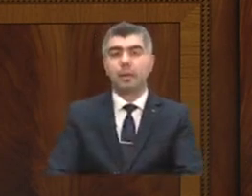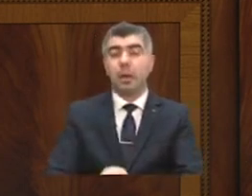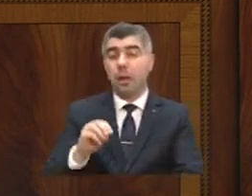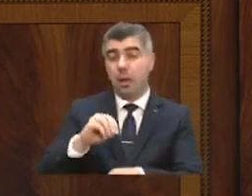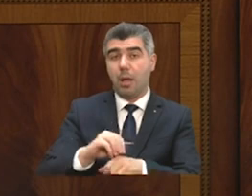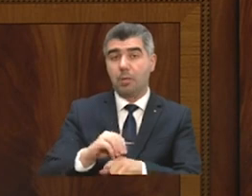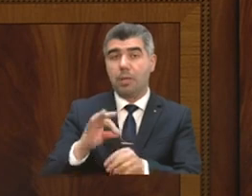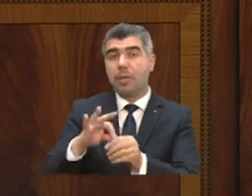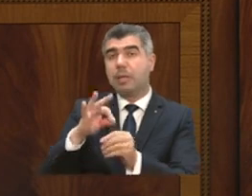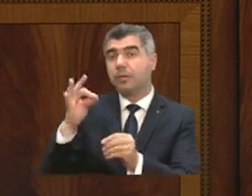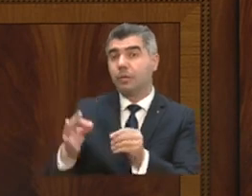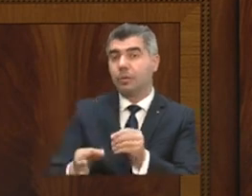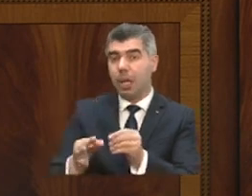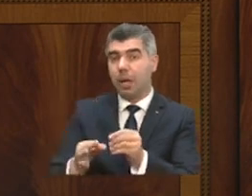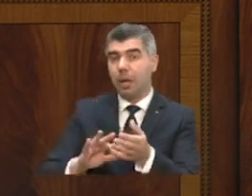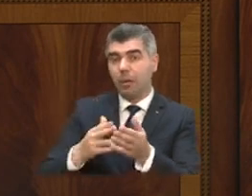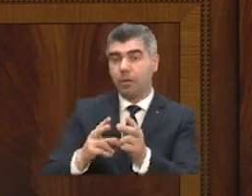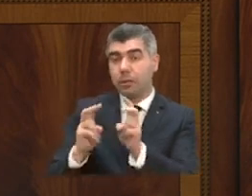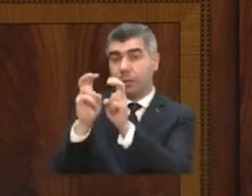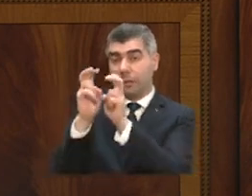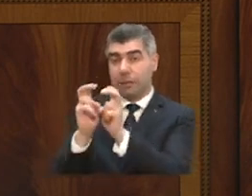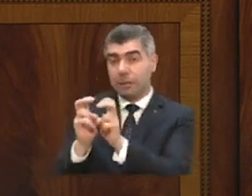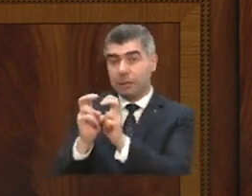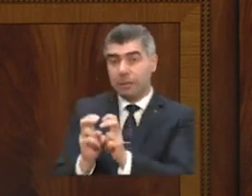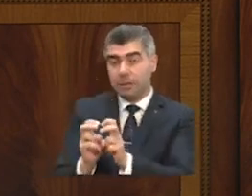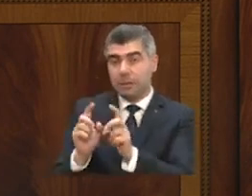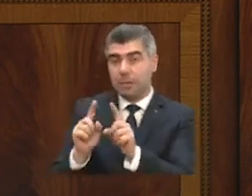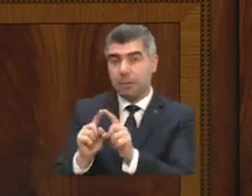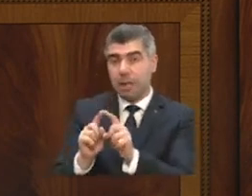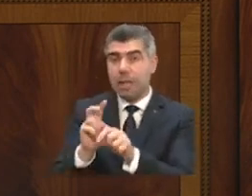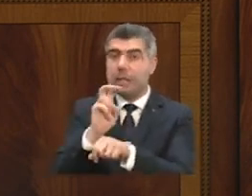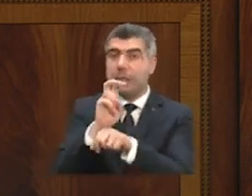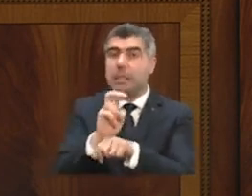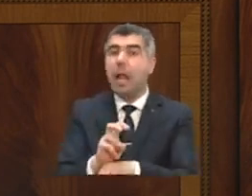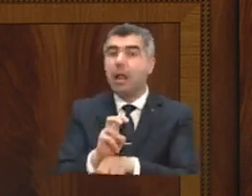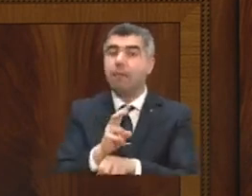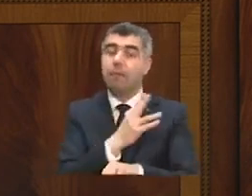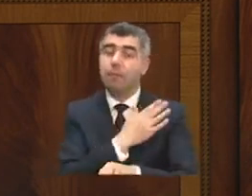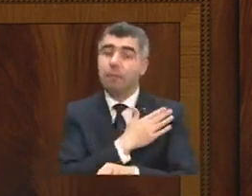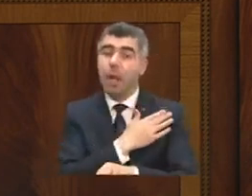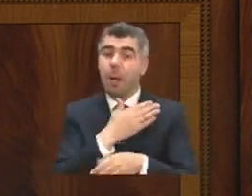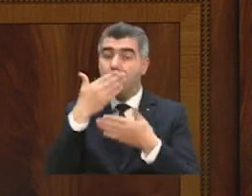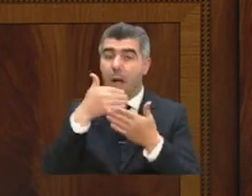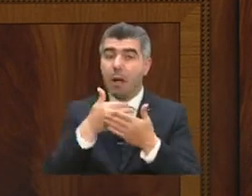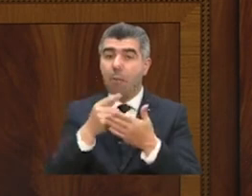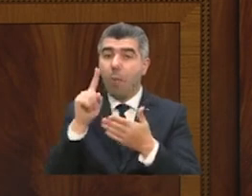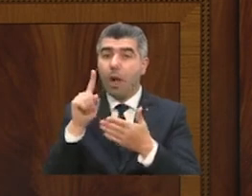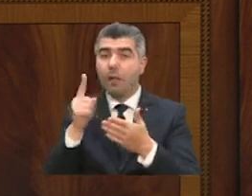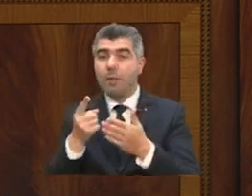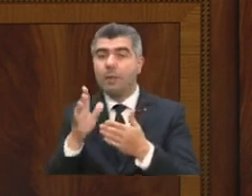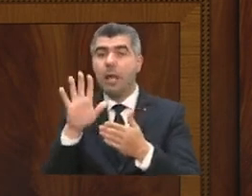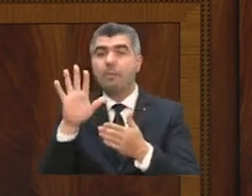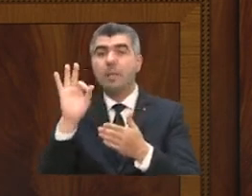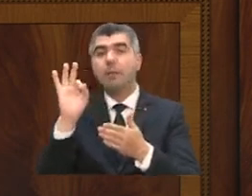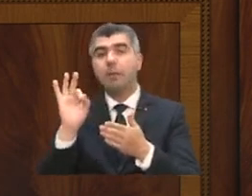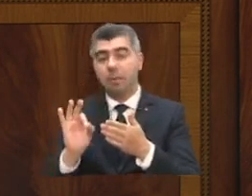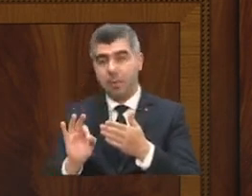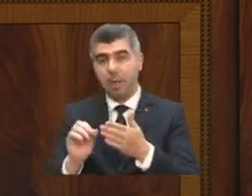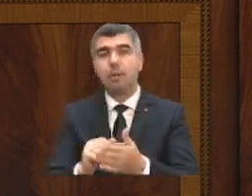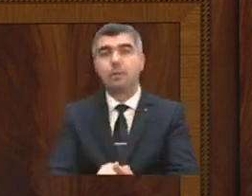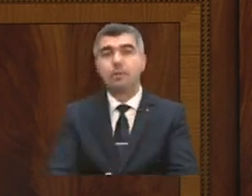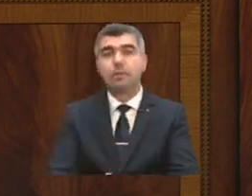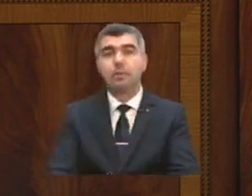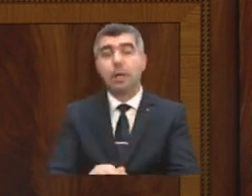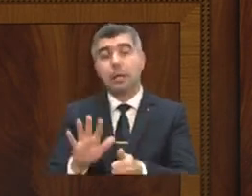ونتيجة لذلك تراجع حجم المديونية ب 1.5% نقطة، يعني دازت